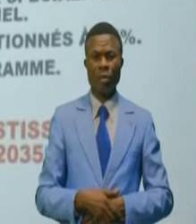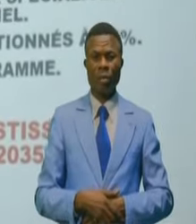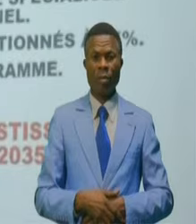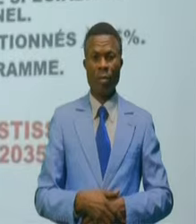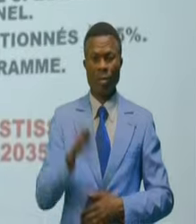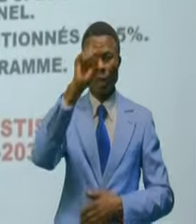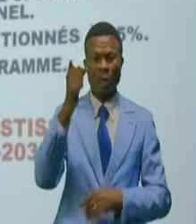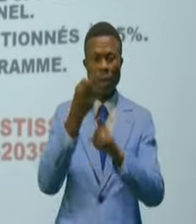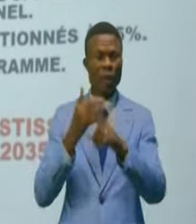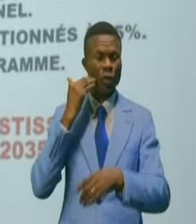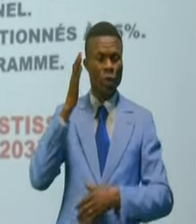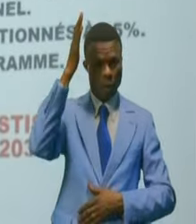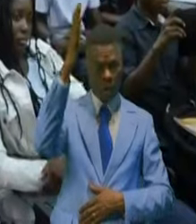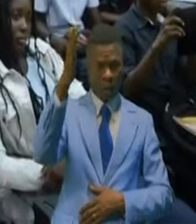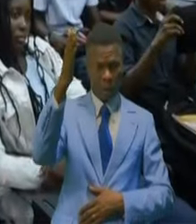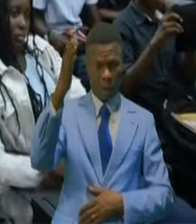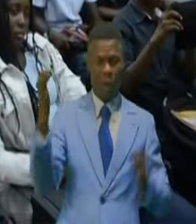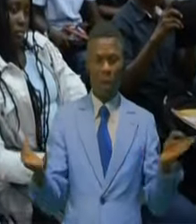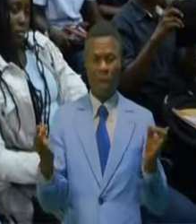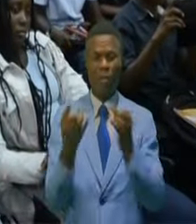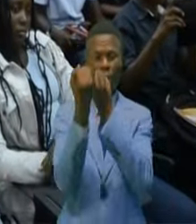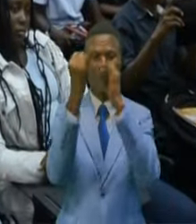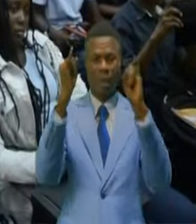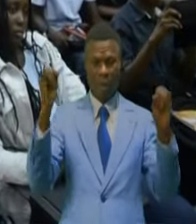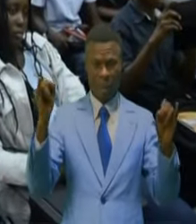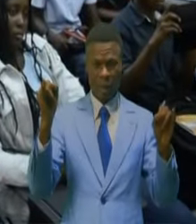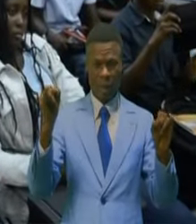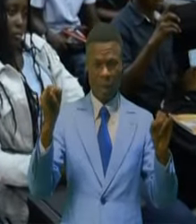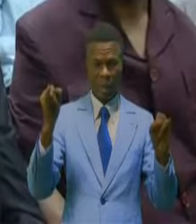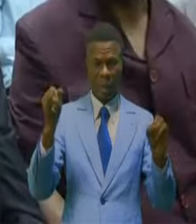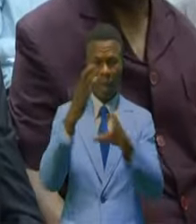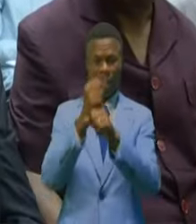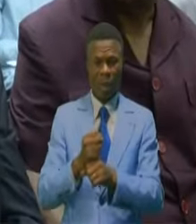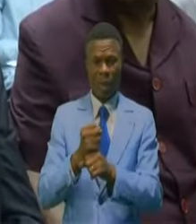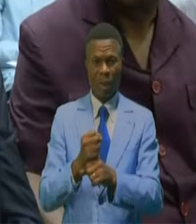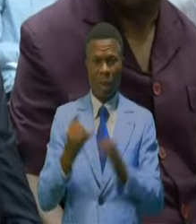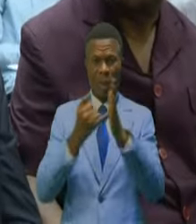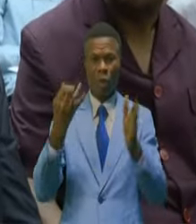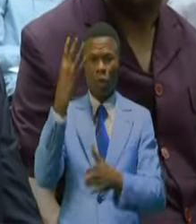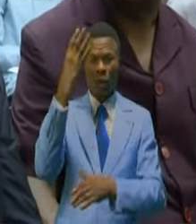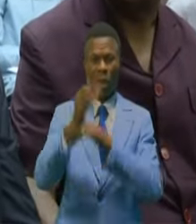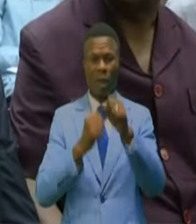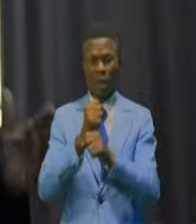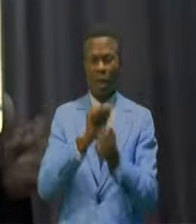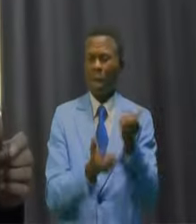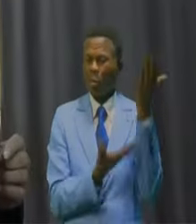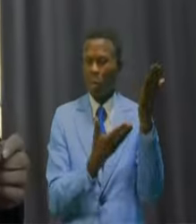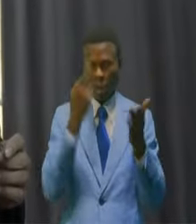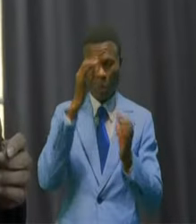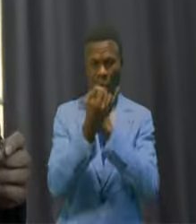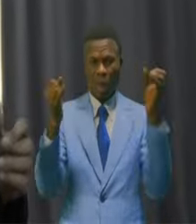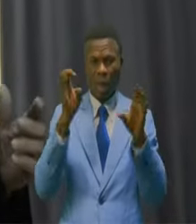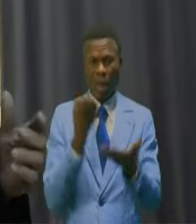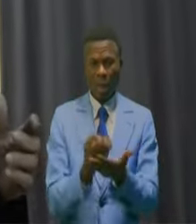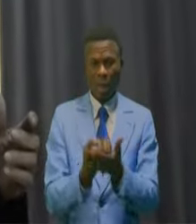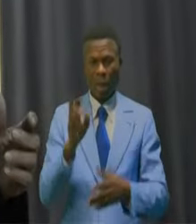Le 30 juin prochain, ce sera la fête de l'indépendance acquise il y a 64 ans. Des questions sérieuses sur l'indépendance